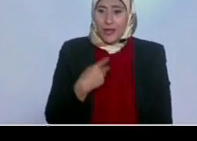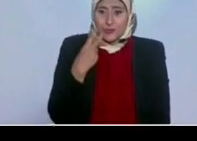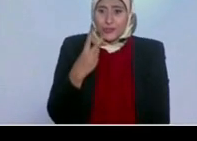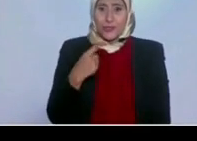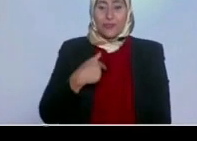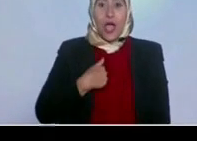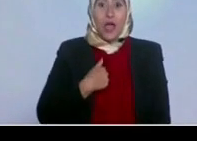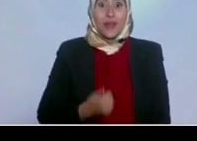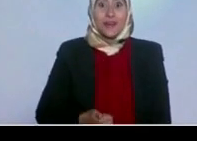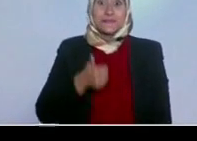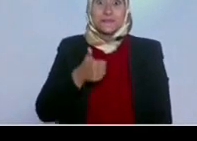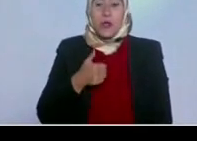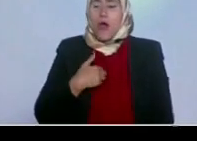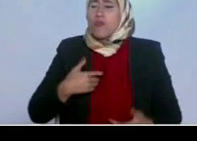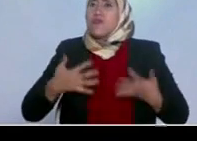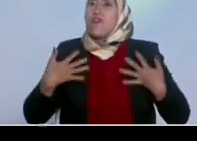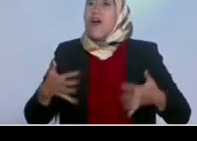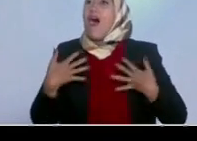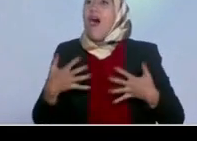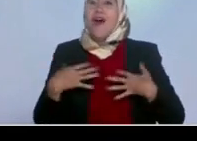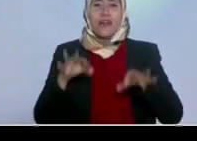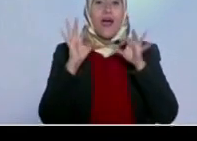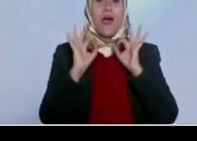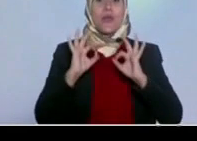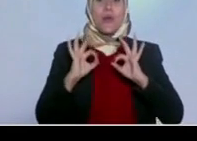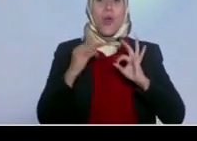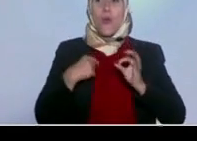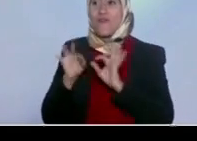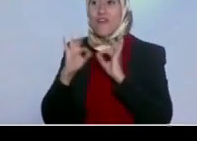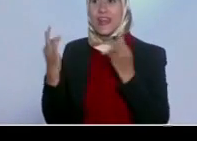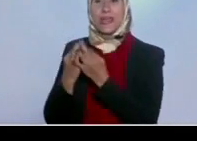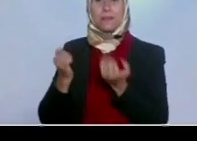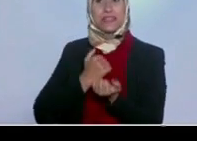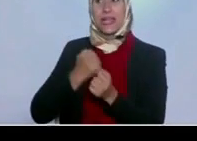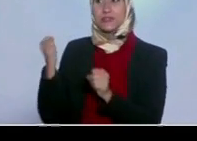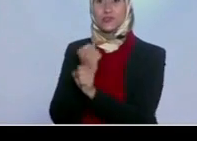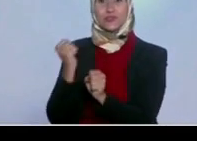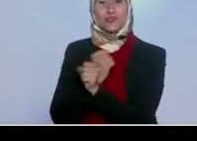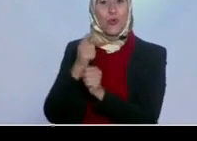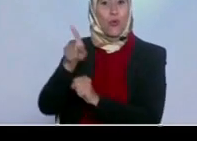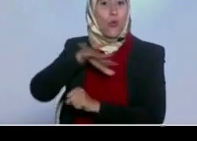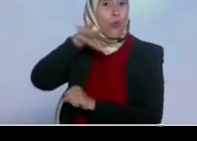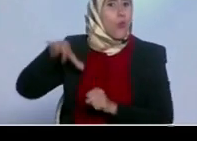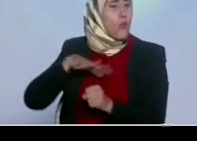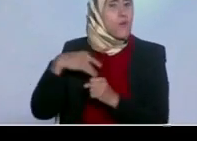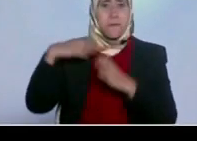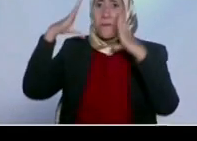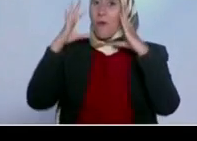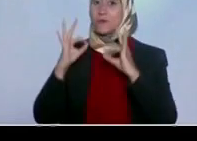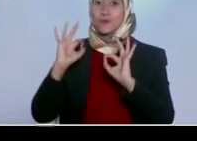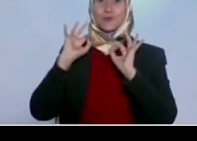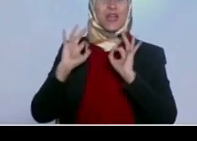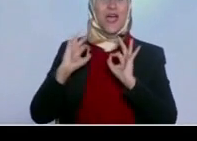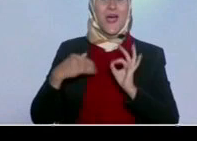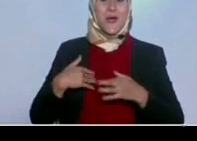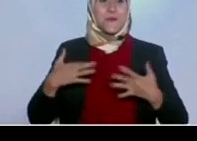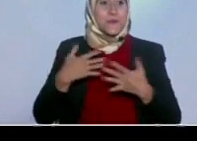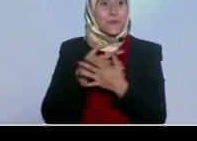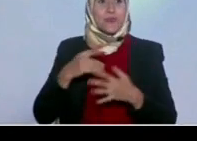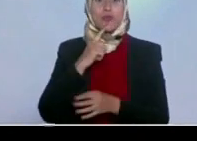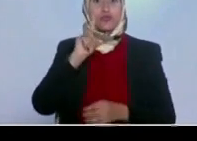التميز طبعاً كنت الحمد لله فرحانة جداً أنا وفريق العمل، وده طبعاً بيدينا دفع للأمام وإن شاء الله يعني يخلينا